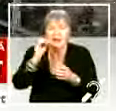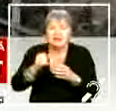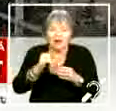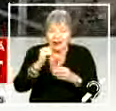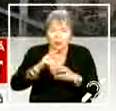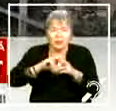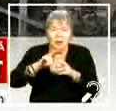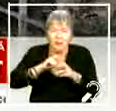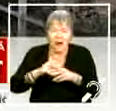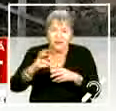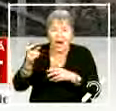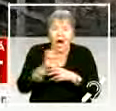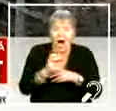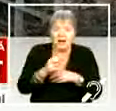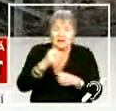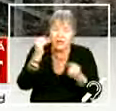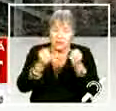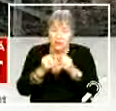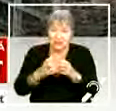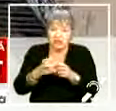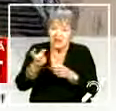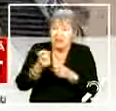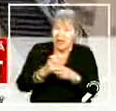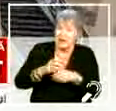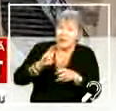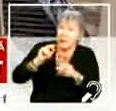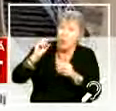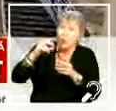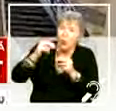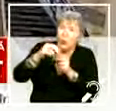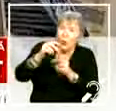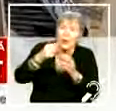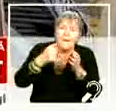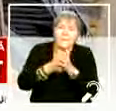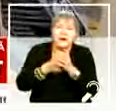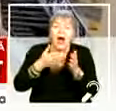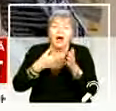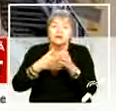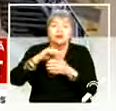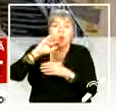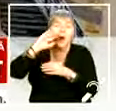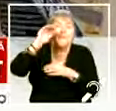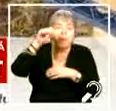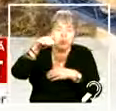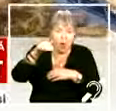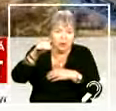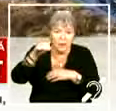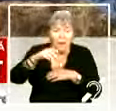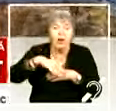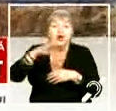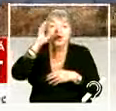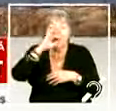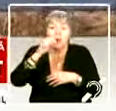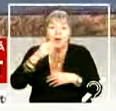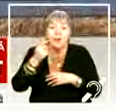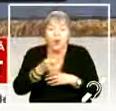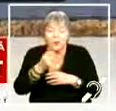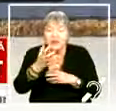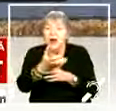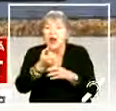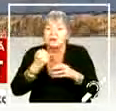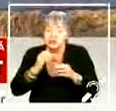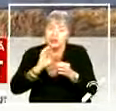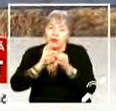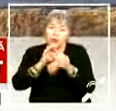de marfă a acroșat mașina și a târât-o 10 de metri până a ajuns pe un pod. În mod miraculos, pompierii au reușit să-l scoată pe șofer